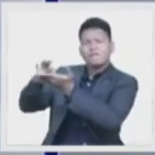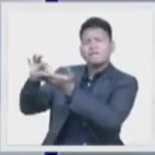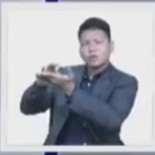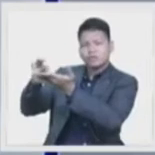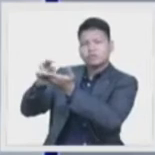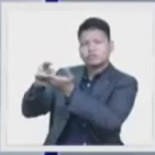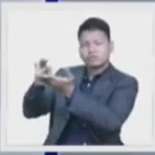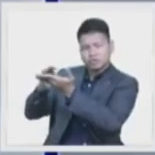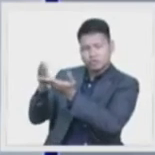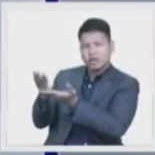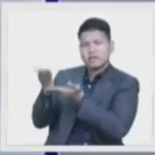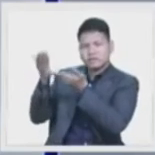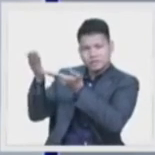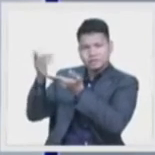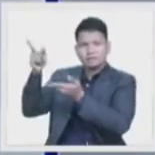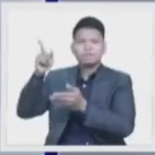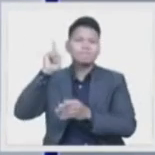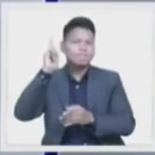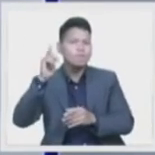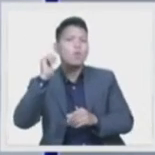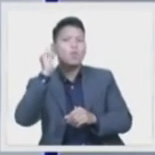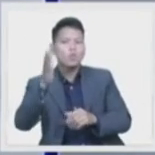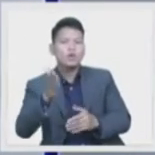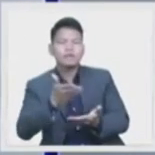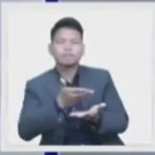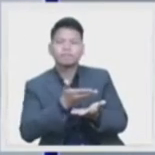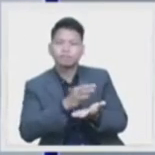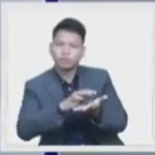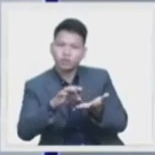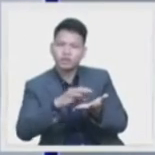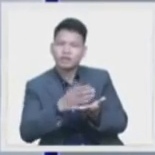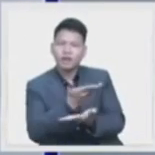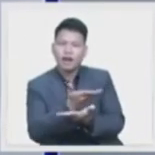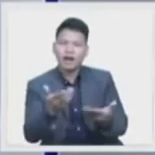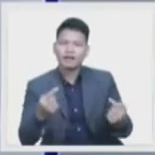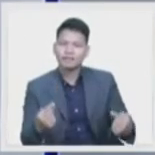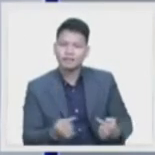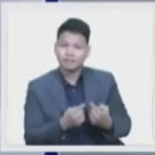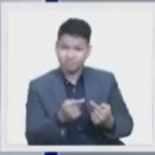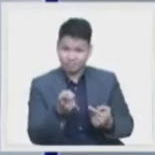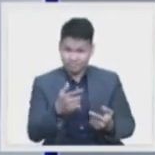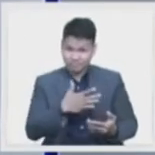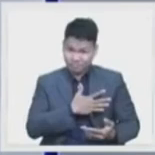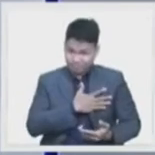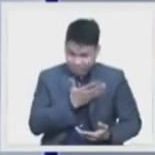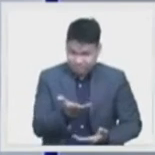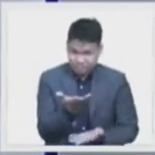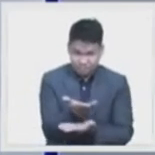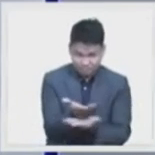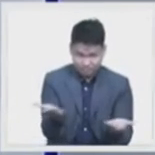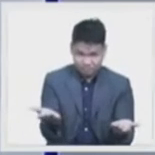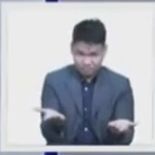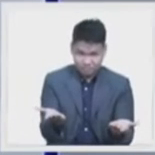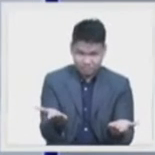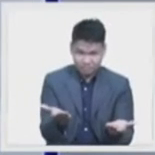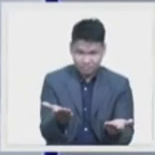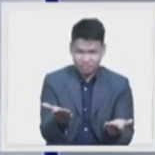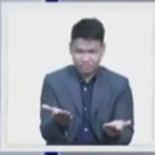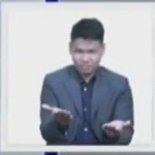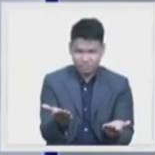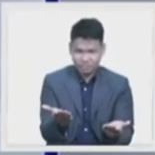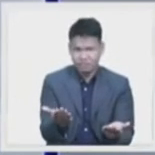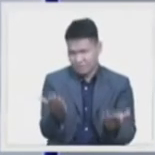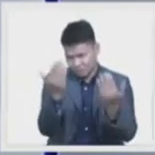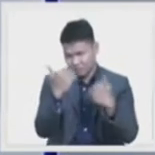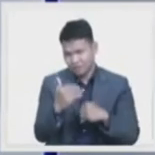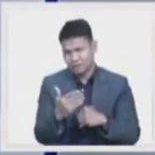siya mantigo nga mopasaylo sa atong mga sala. Kung maumani ang atong pagbati ning takna sa gabion,